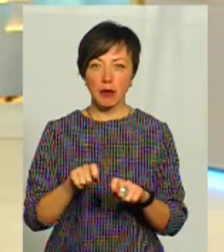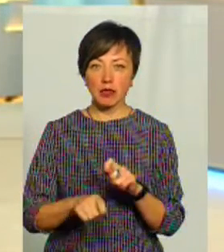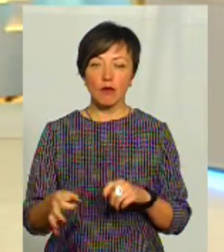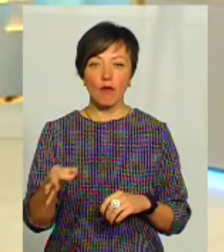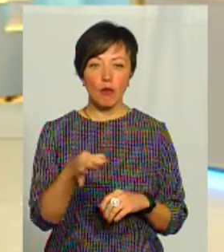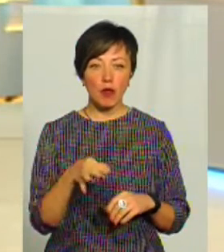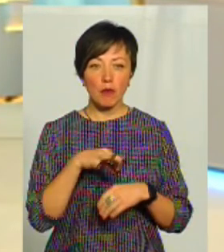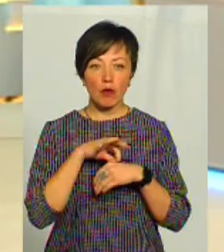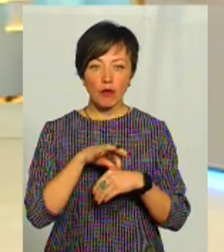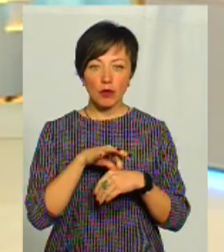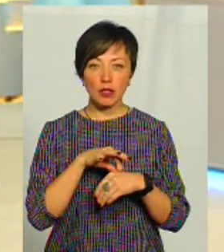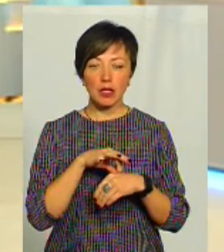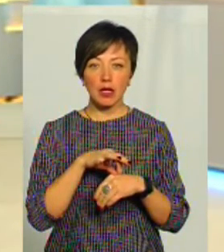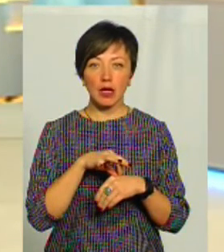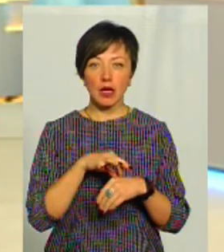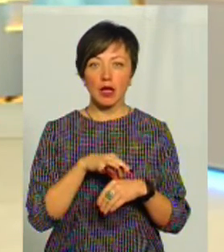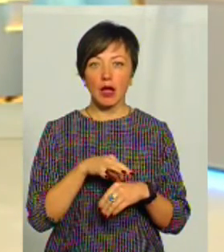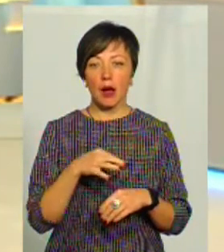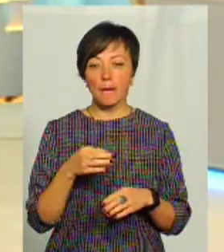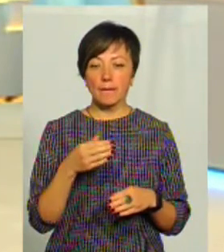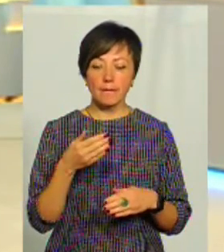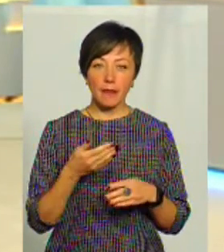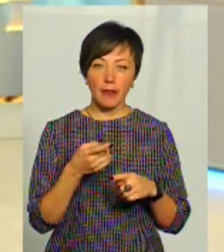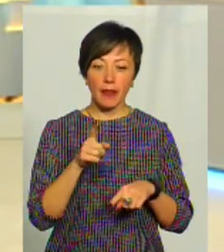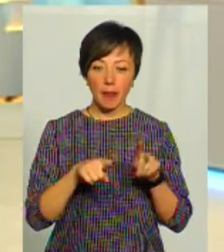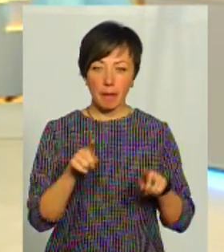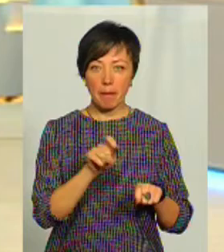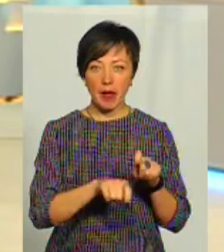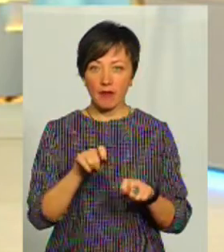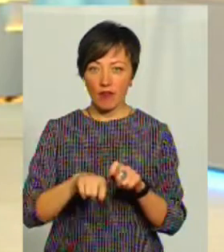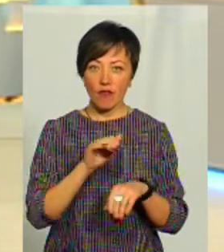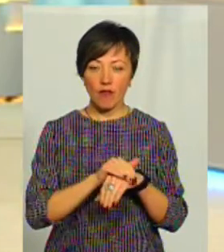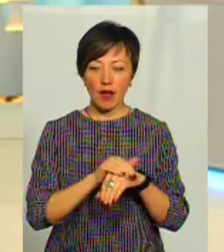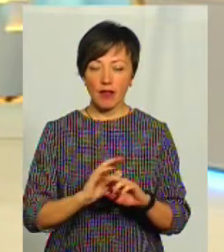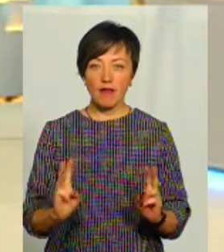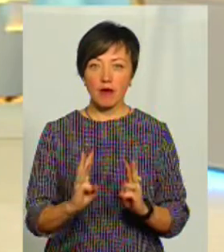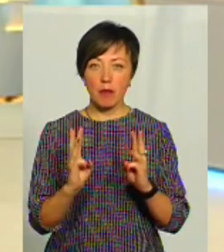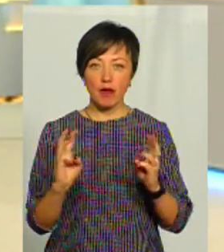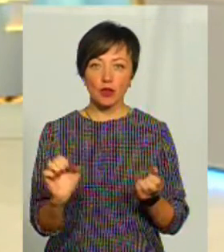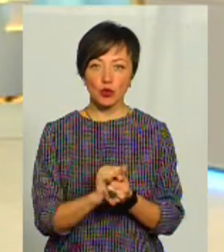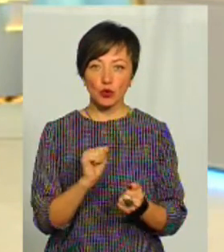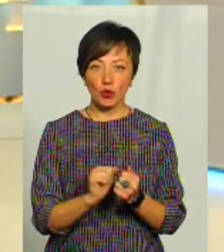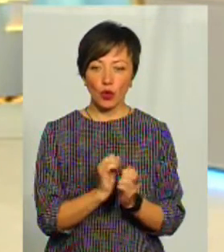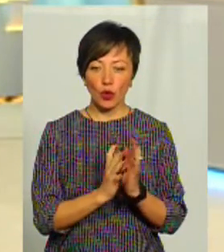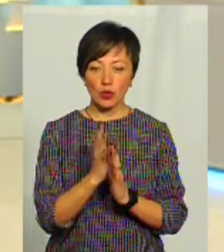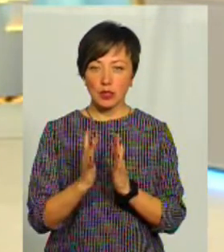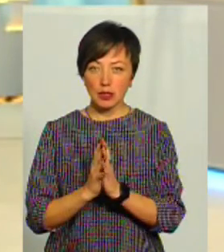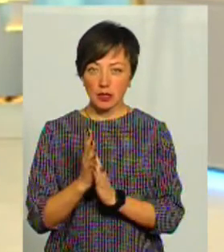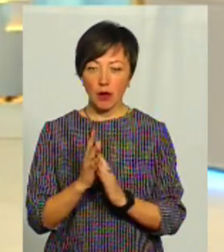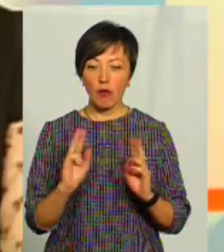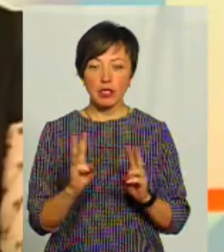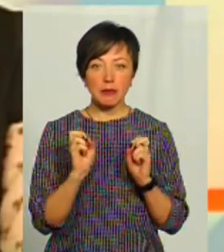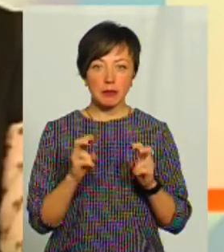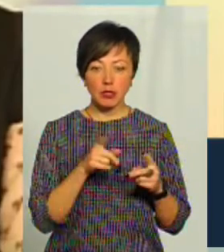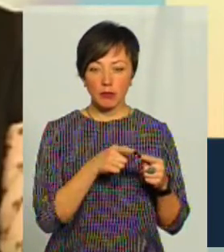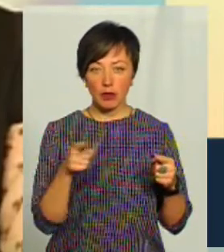Хмельницькій області проводить рейдові перевірки щодо фактів випалювання залишків сухої рослинності саме в пожежно-небезпечний період.